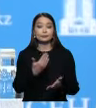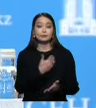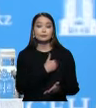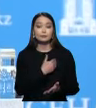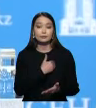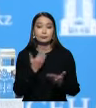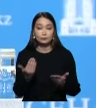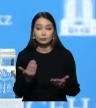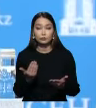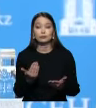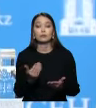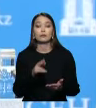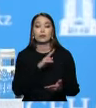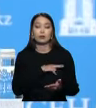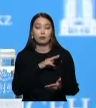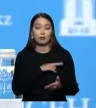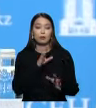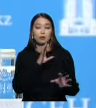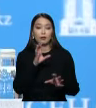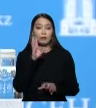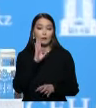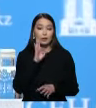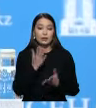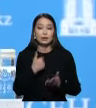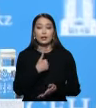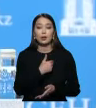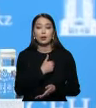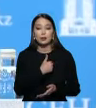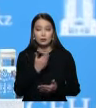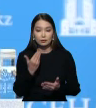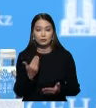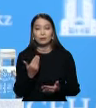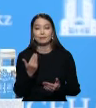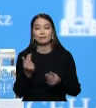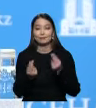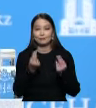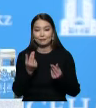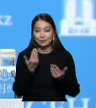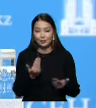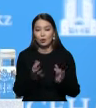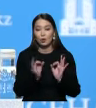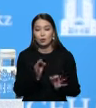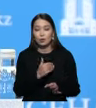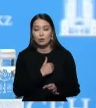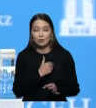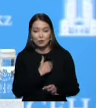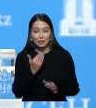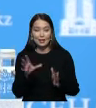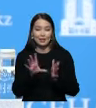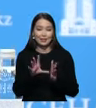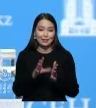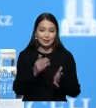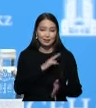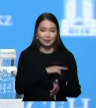иметь нормальную систему водоснабжения, если мы хотим иметь нормальную отопительную систему, если мы хотим иметь энергетическую систему